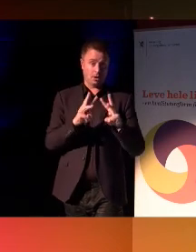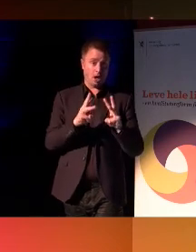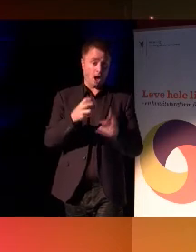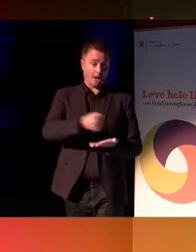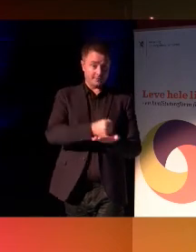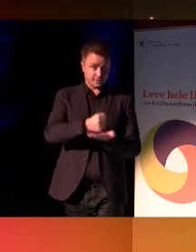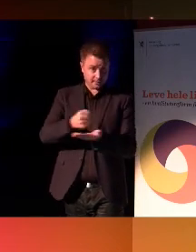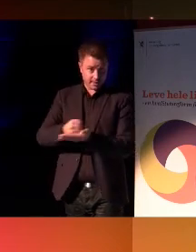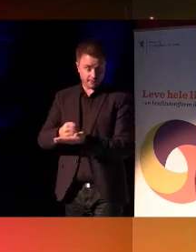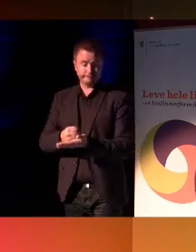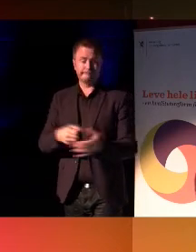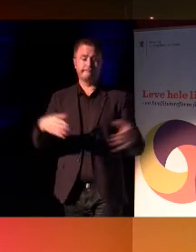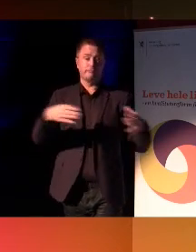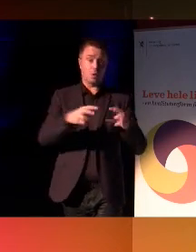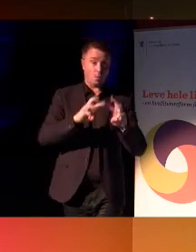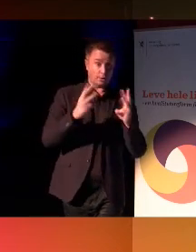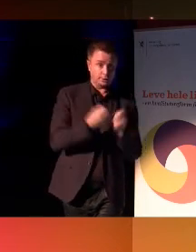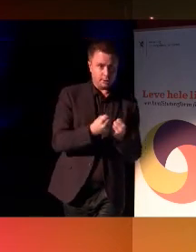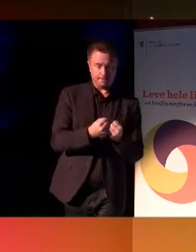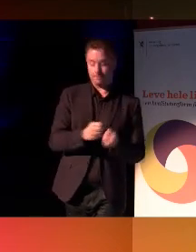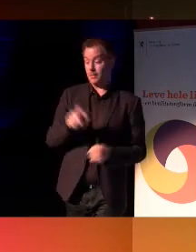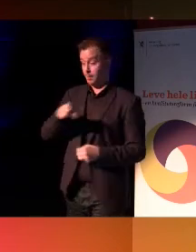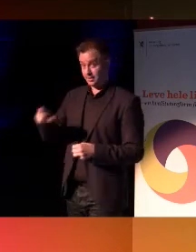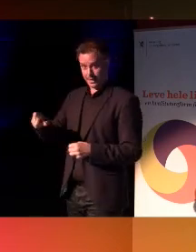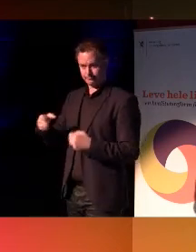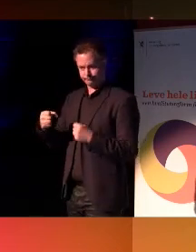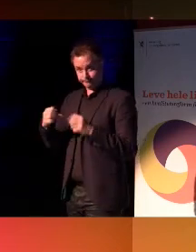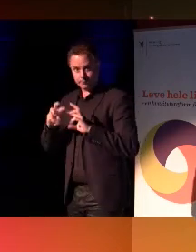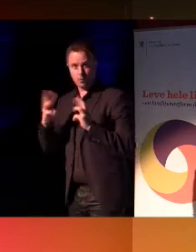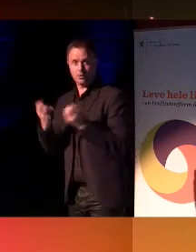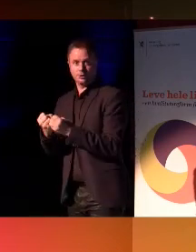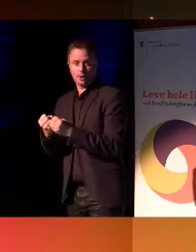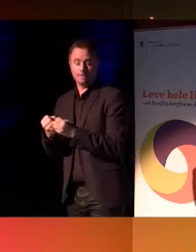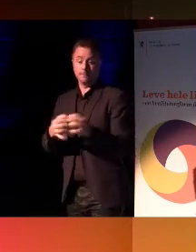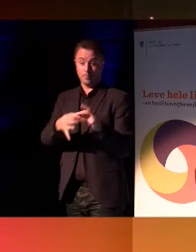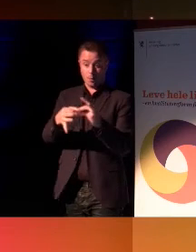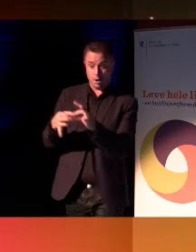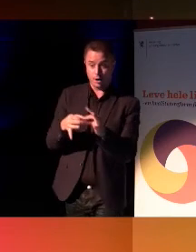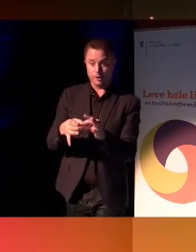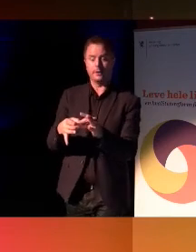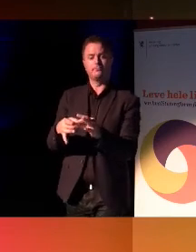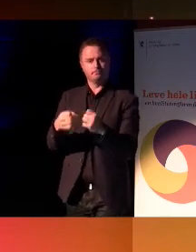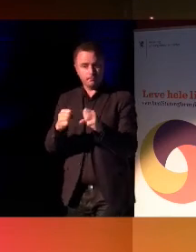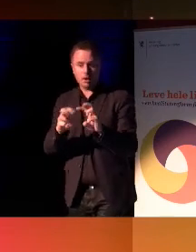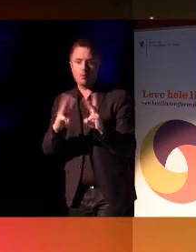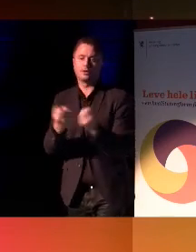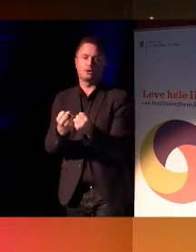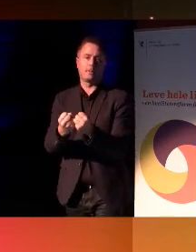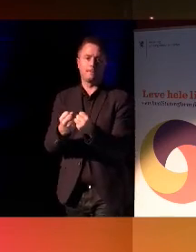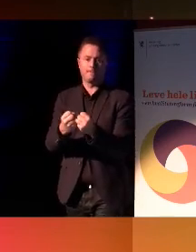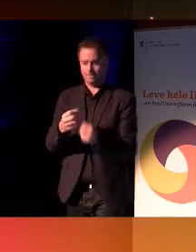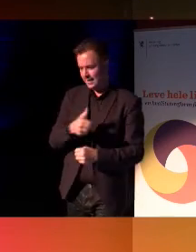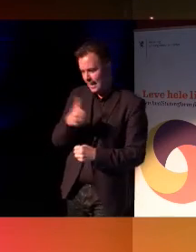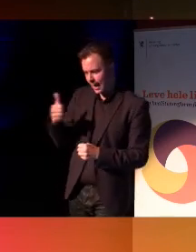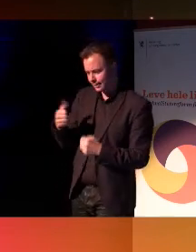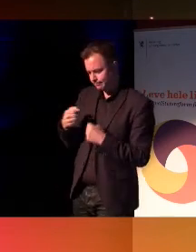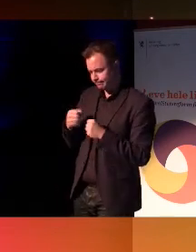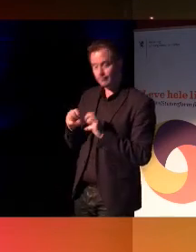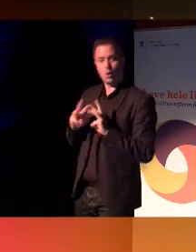ansatte, med pasienter, med pårørende, med ledere, for å hente ut mest mulig